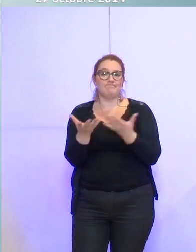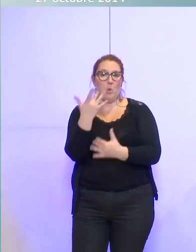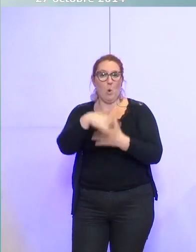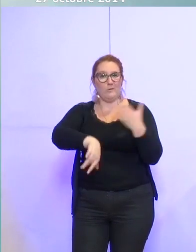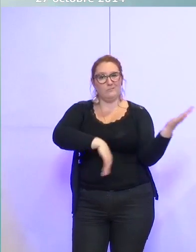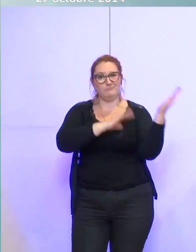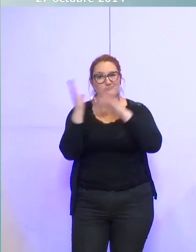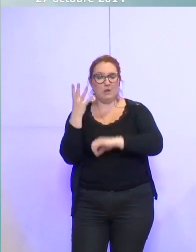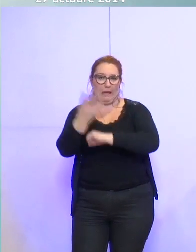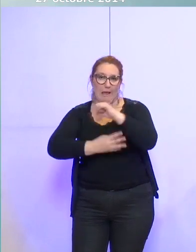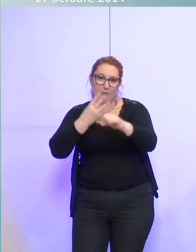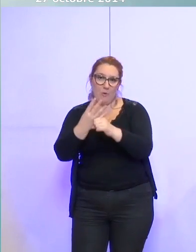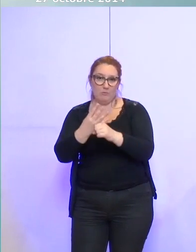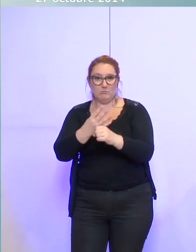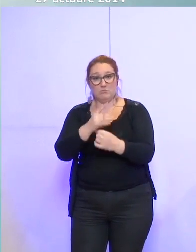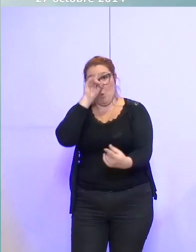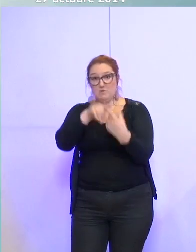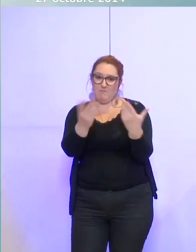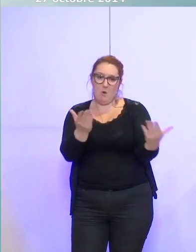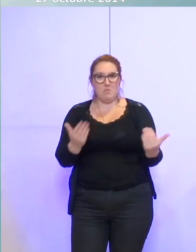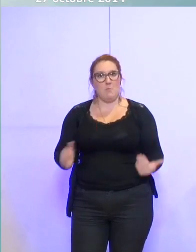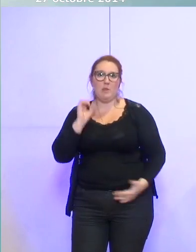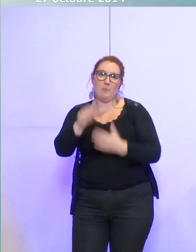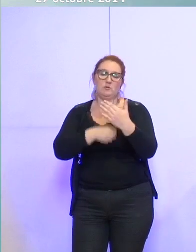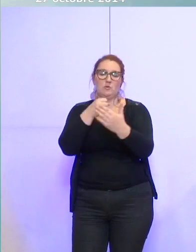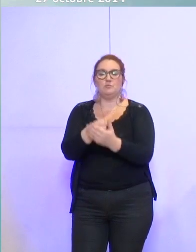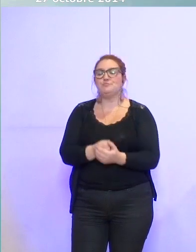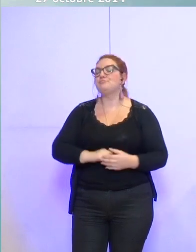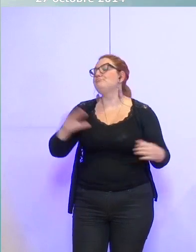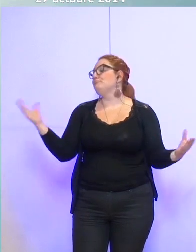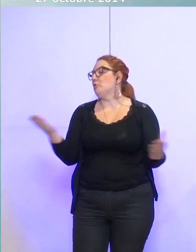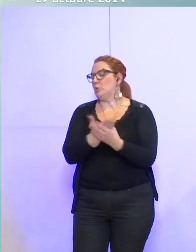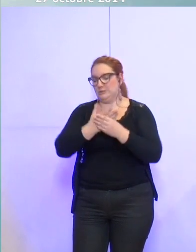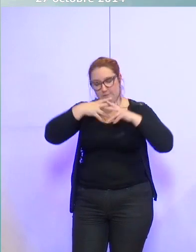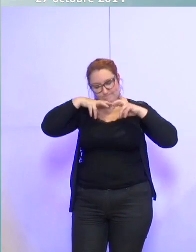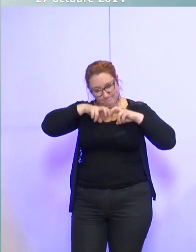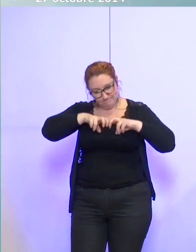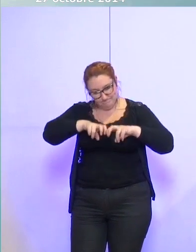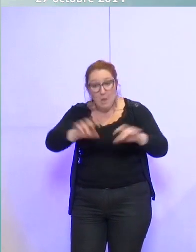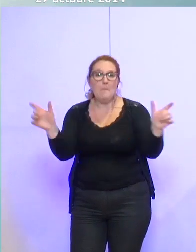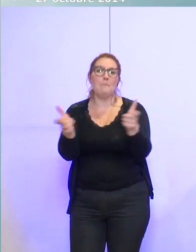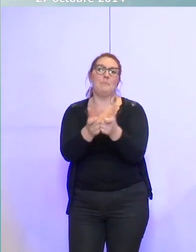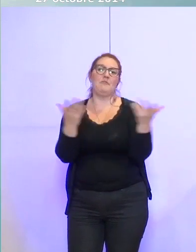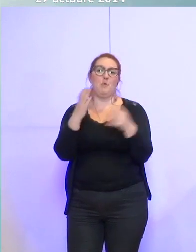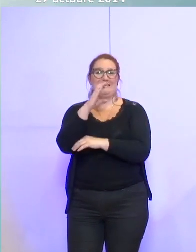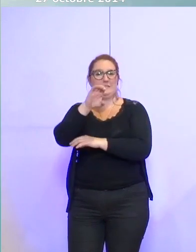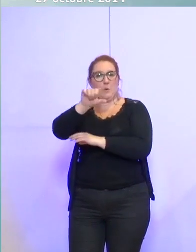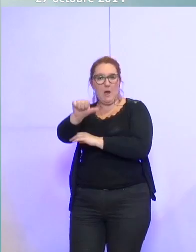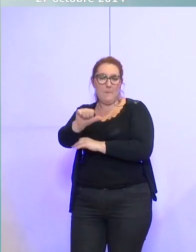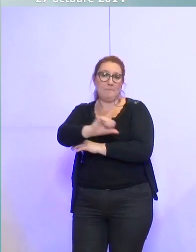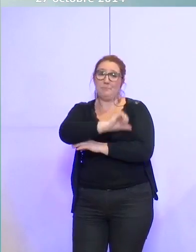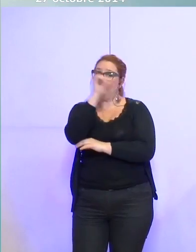démantèlement. Après une étude plus poussée des éléments du dossier, il s'avère que le CEA a d'abord envisagé de